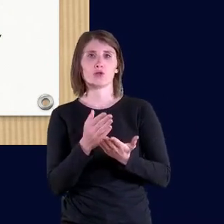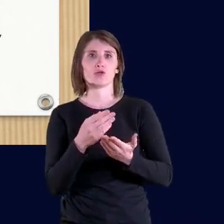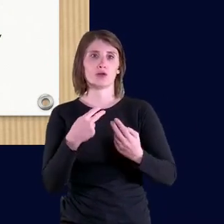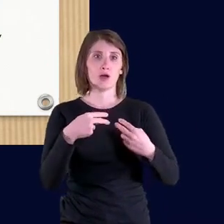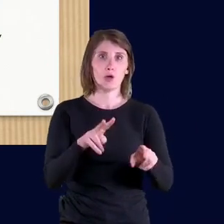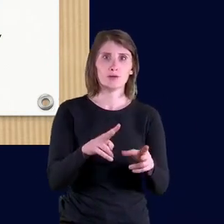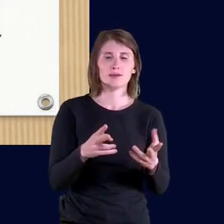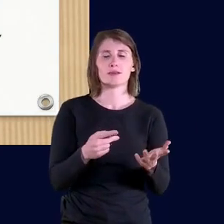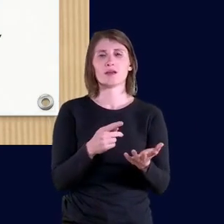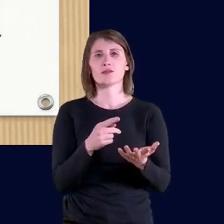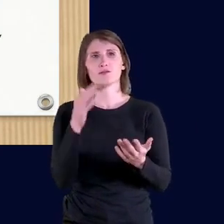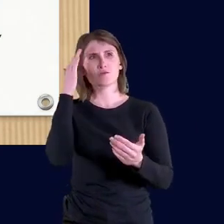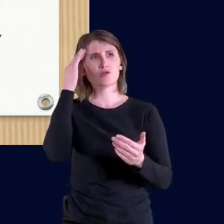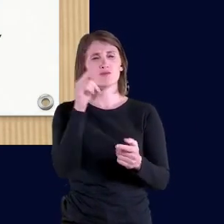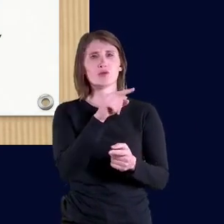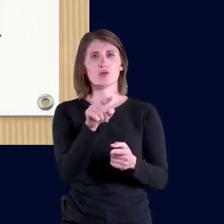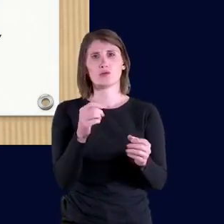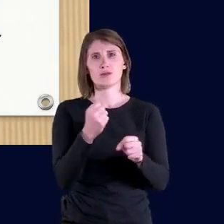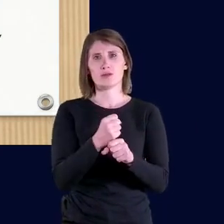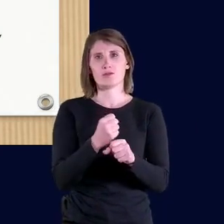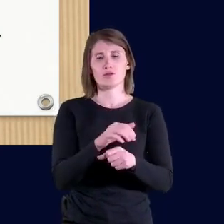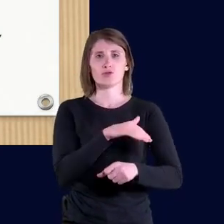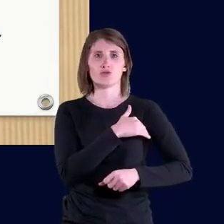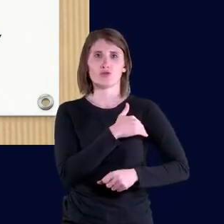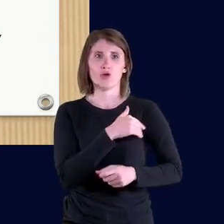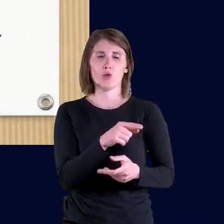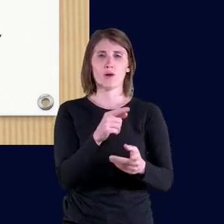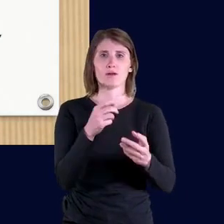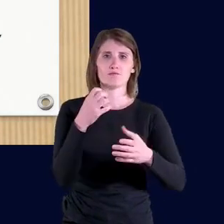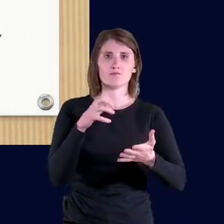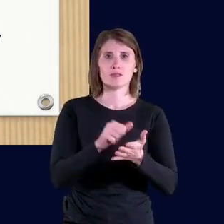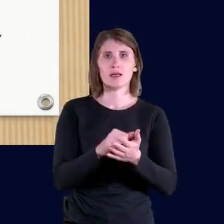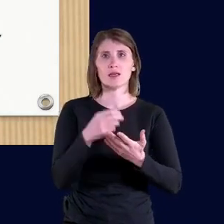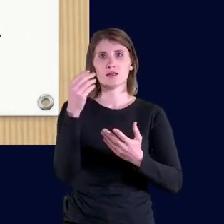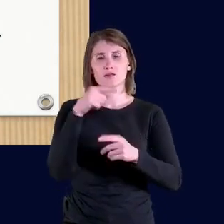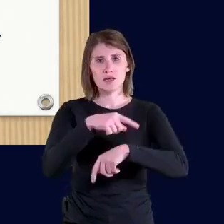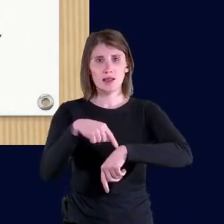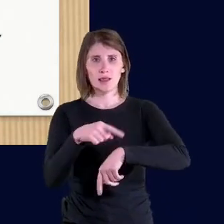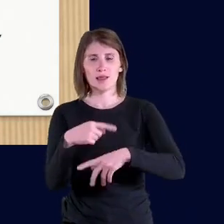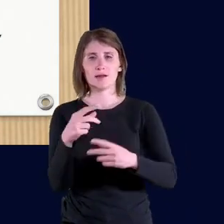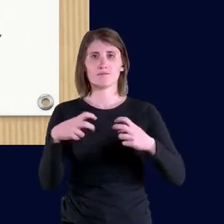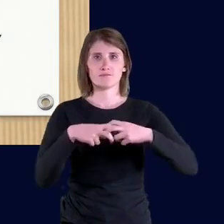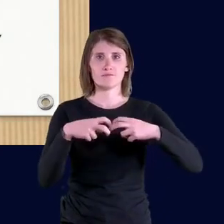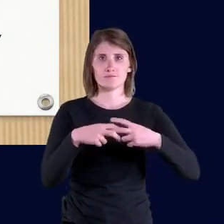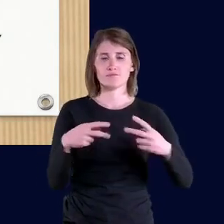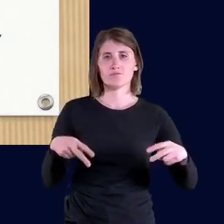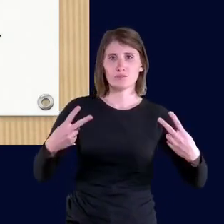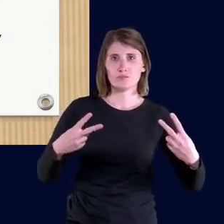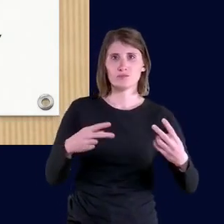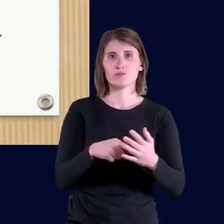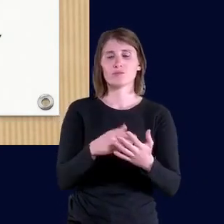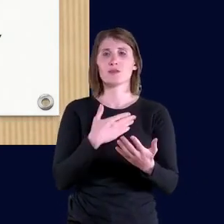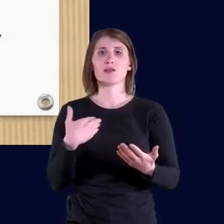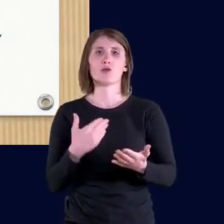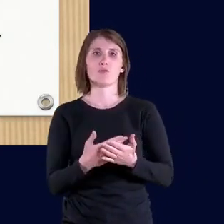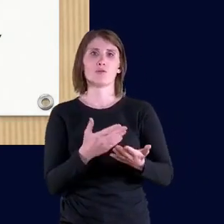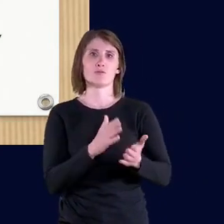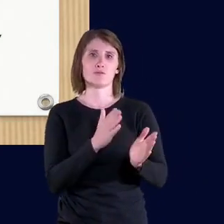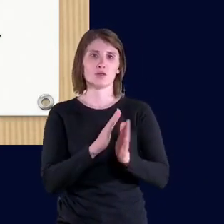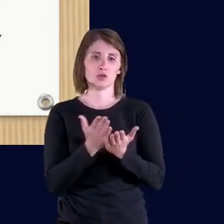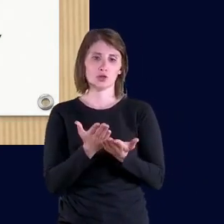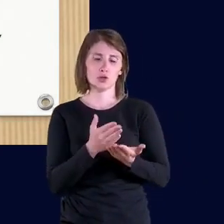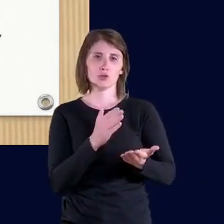jakiś sposób to co żeśmy rozwiązali to wysyłana była informacja przygotowaliśmy książki książki bo zostawione na portierni